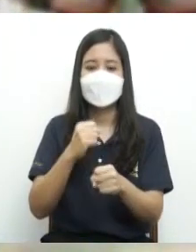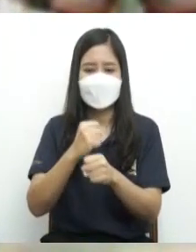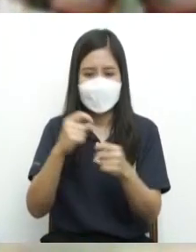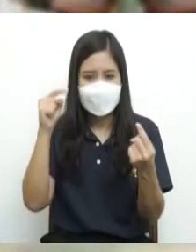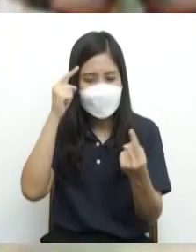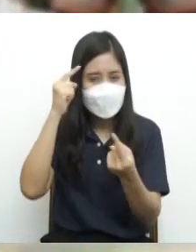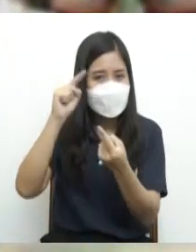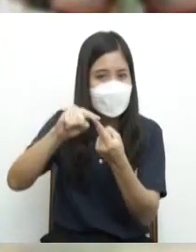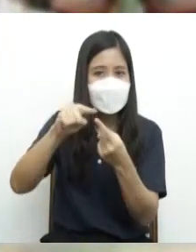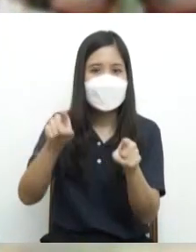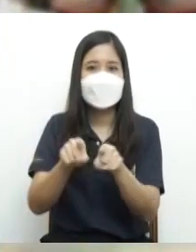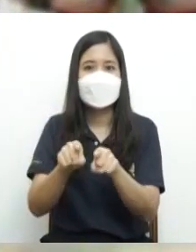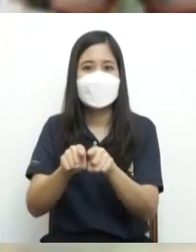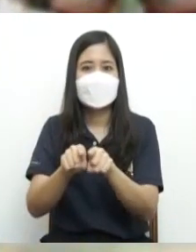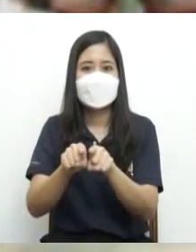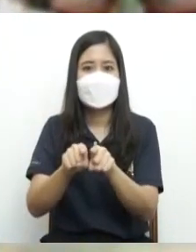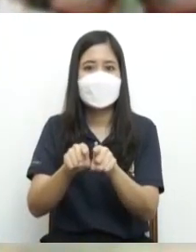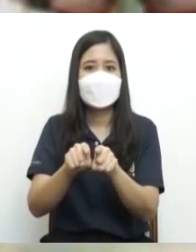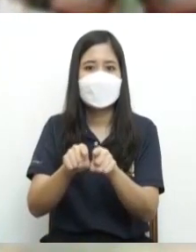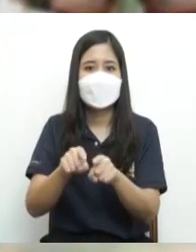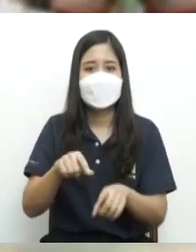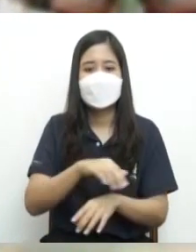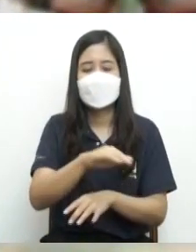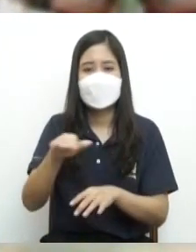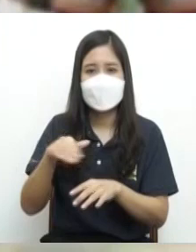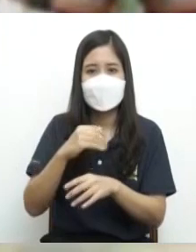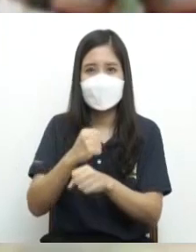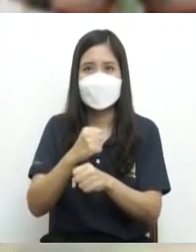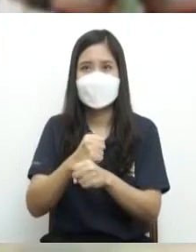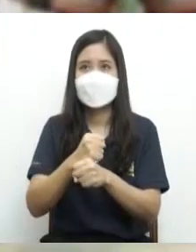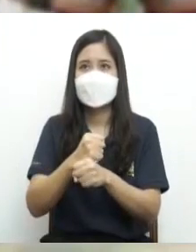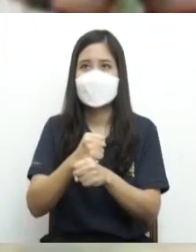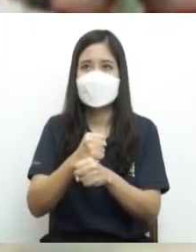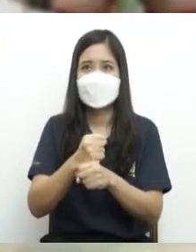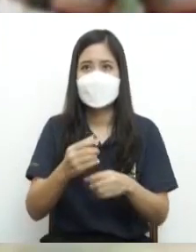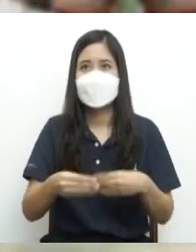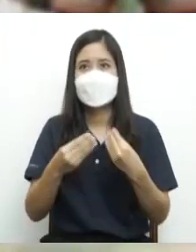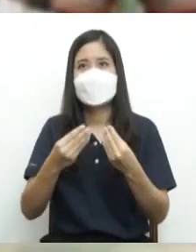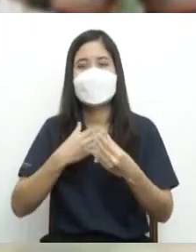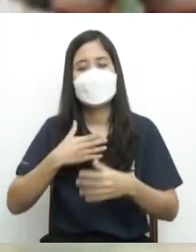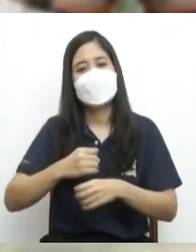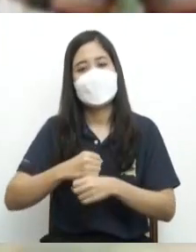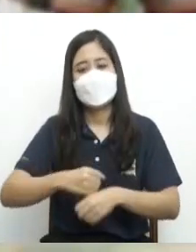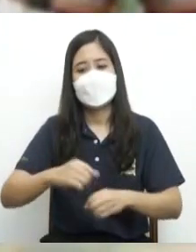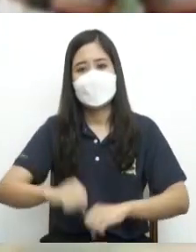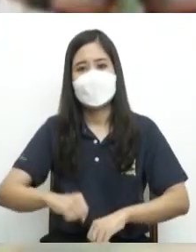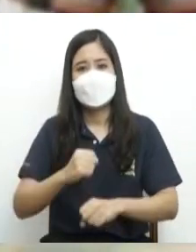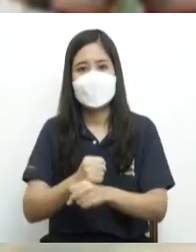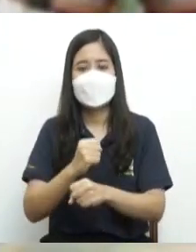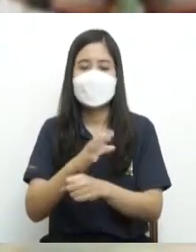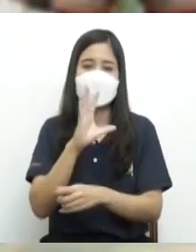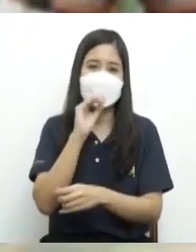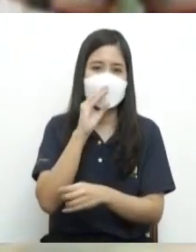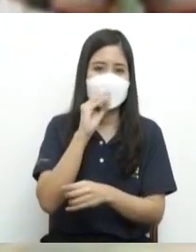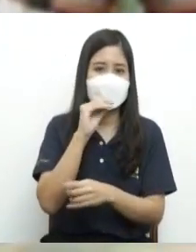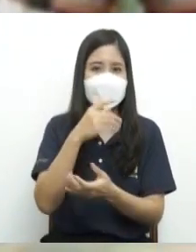ค์กลับบ้านหรืออยู่กับเพื่อนสวนเสหากันตามภาษาเราก็จะสามารถพูดจา